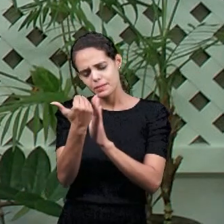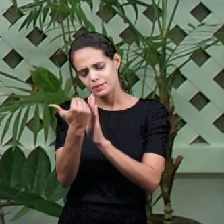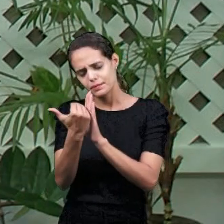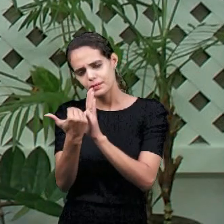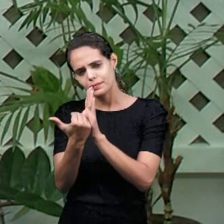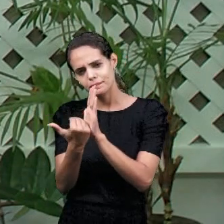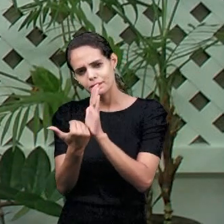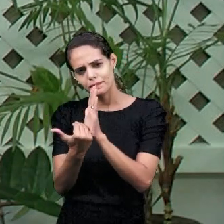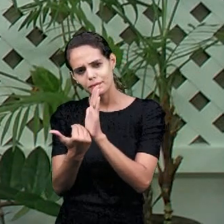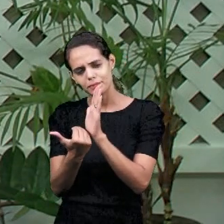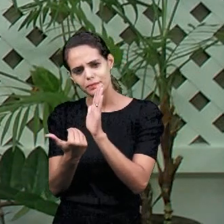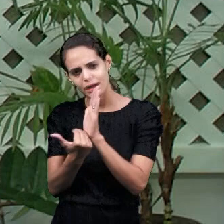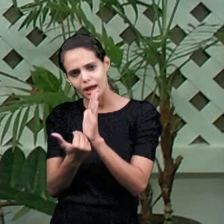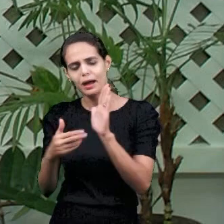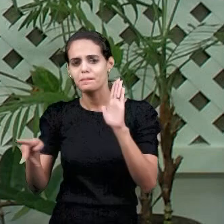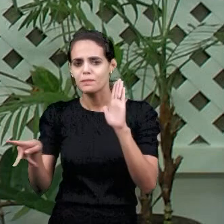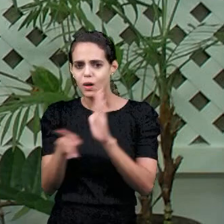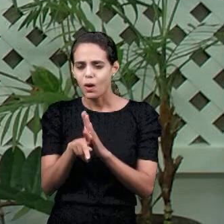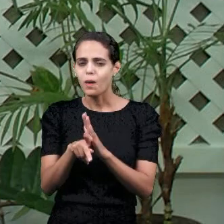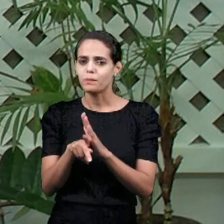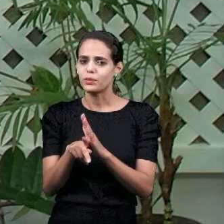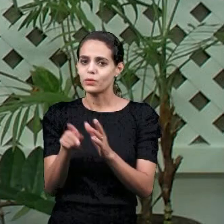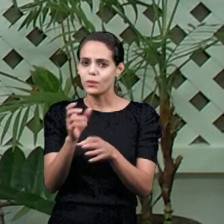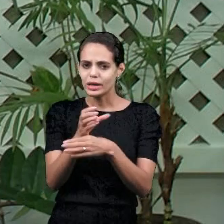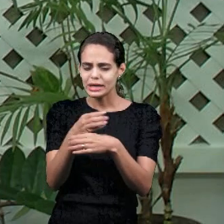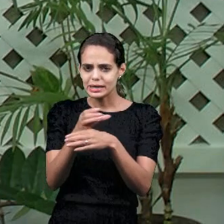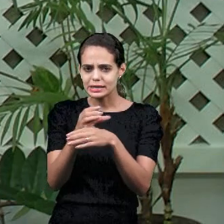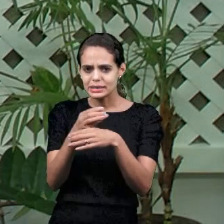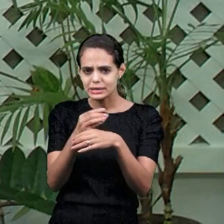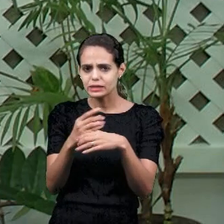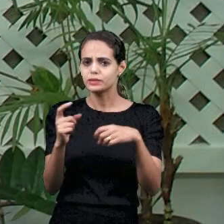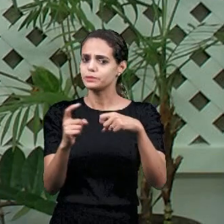ça. D'ici un an, nous allons voir des résultats terribles